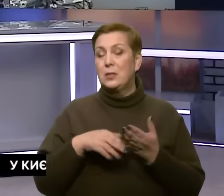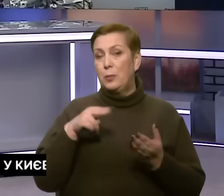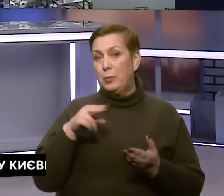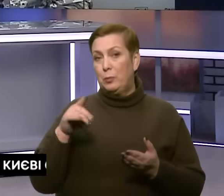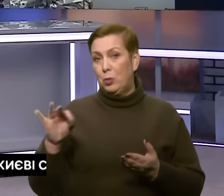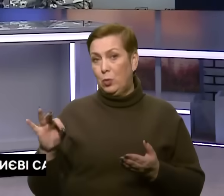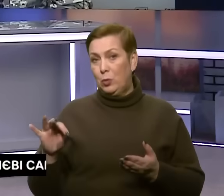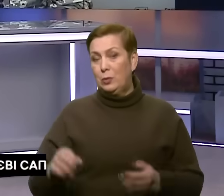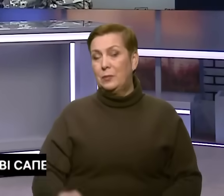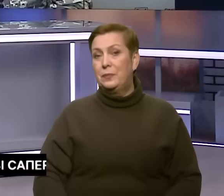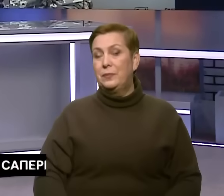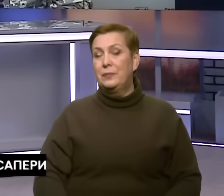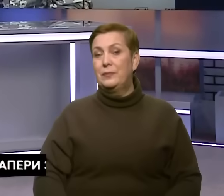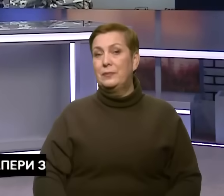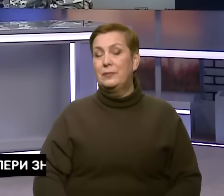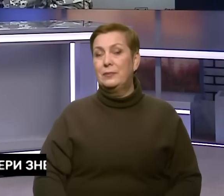оборони?